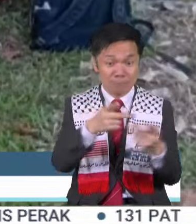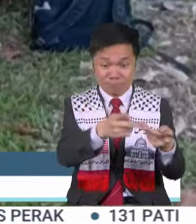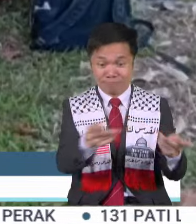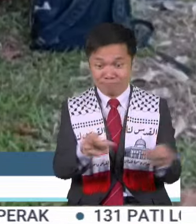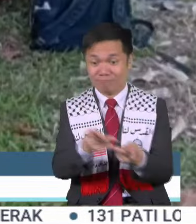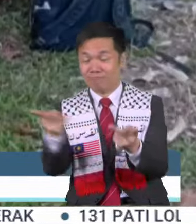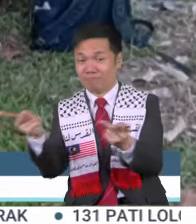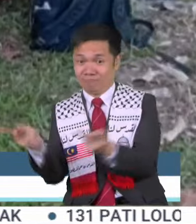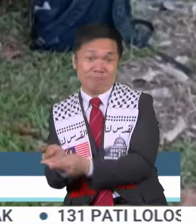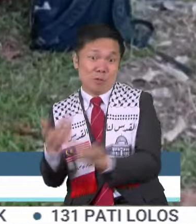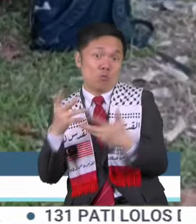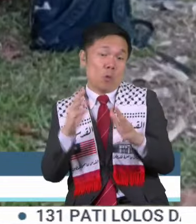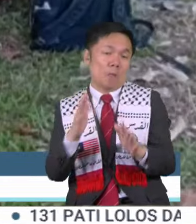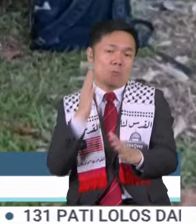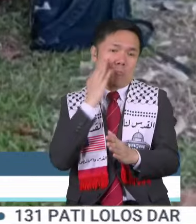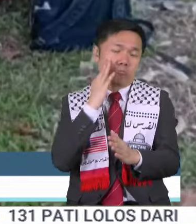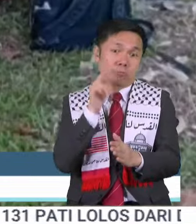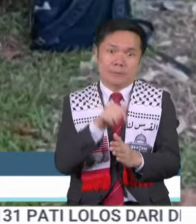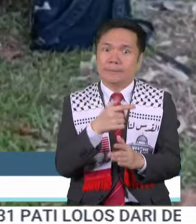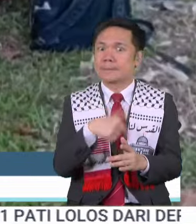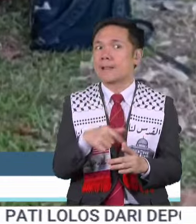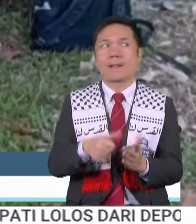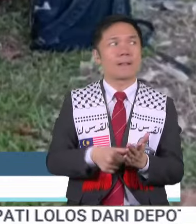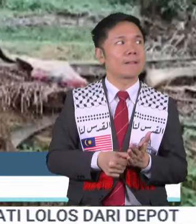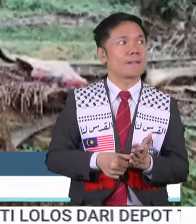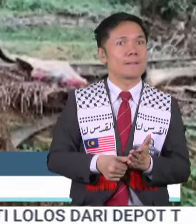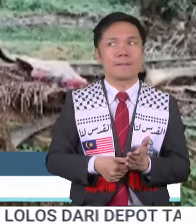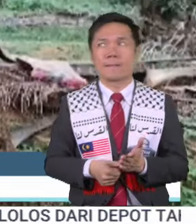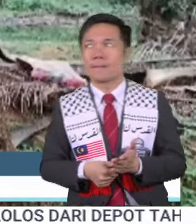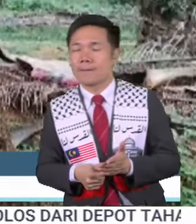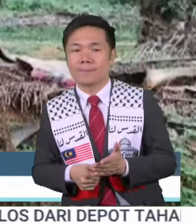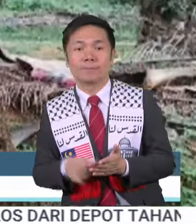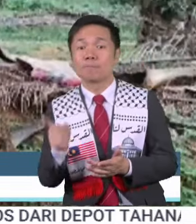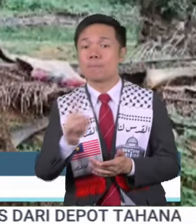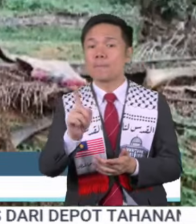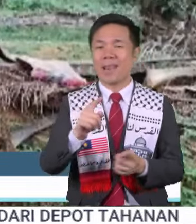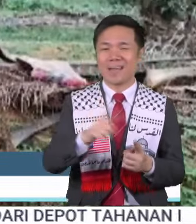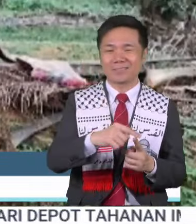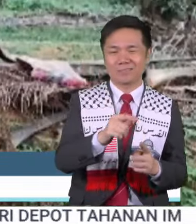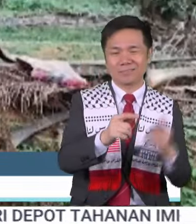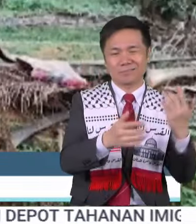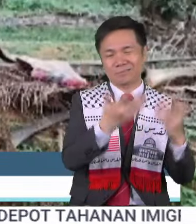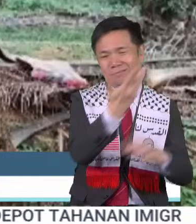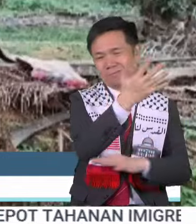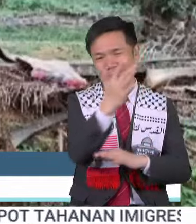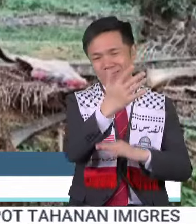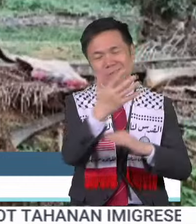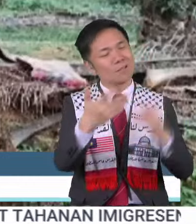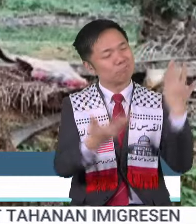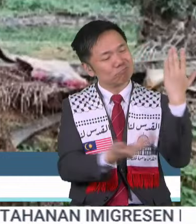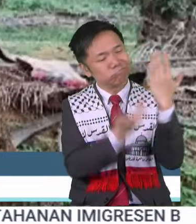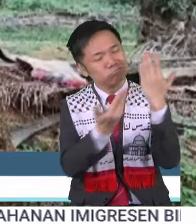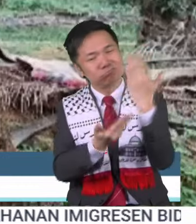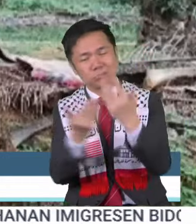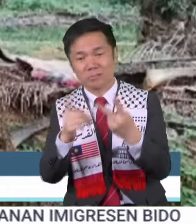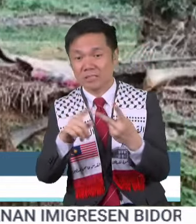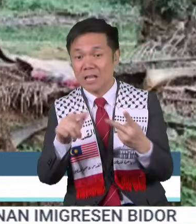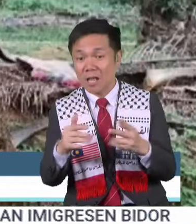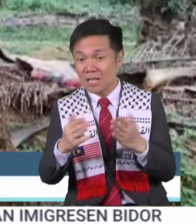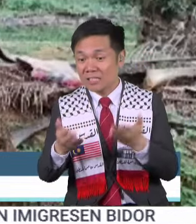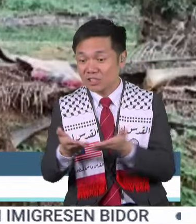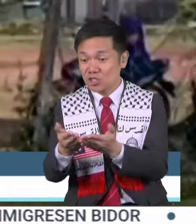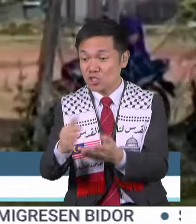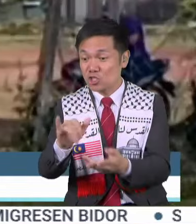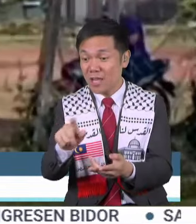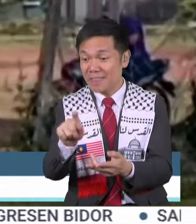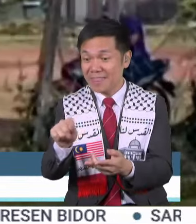lokasi dikenal pasti jadi sarang penagi dadah antaranya kawasan ladang JT dan kawasan perumahan